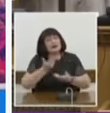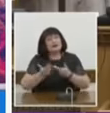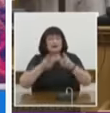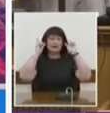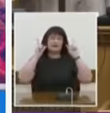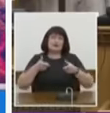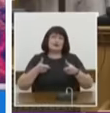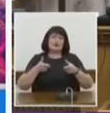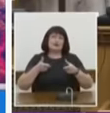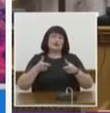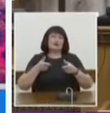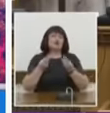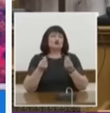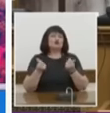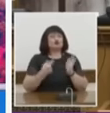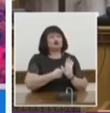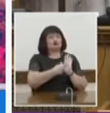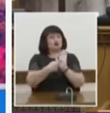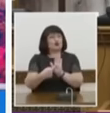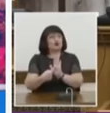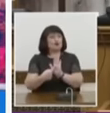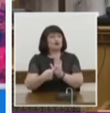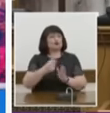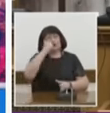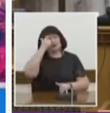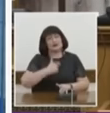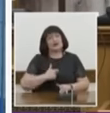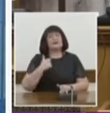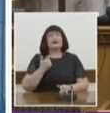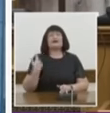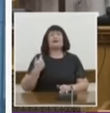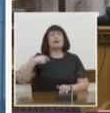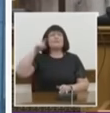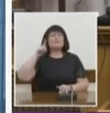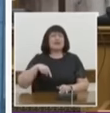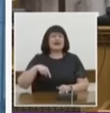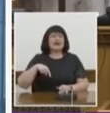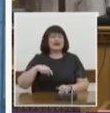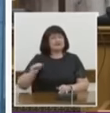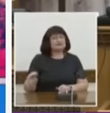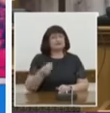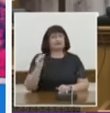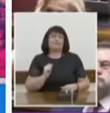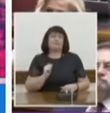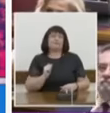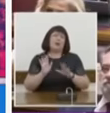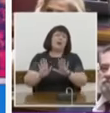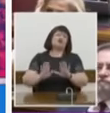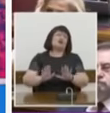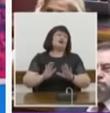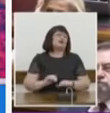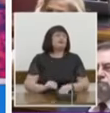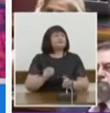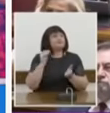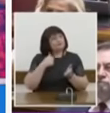αναζωογονω αλλά εμείς δείχνουμε ξεκάθαρα την κατεθ ος κασελάκης για το αποτέλεσμα της κυριακής έχει αυτό σε ποιον θα το πείτε και